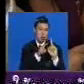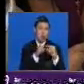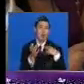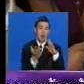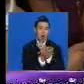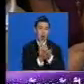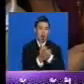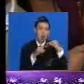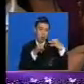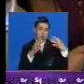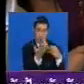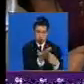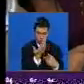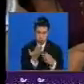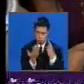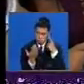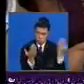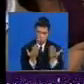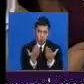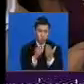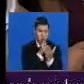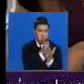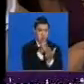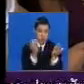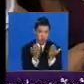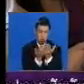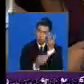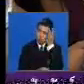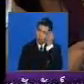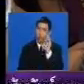ค้านไปวิเคราะห์รวมกับสำนวนการสอบสวน